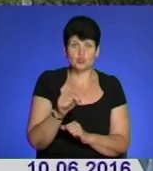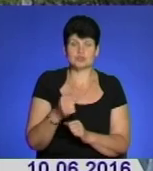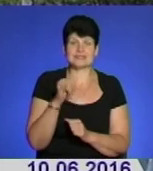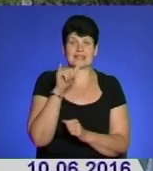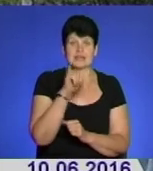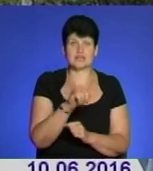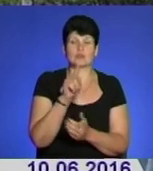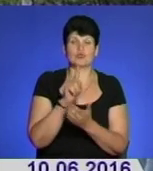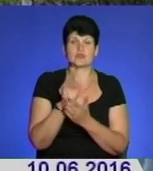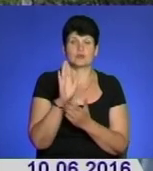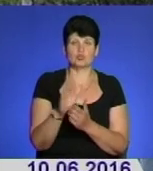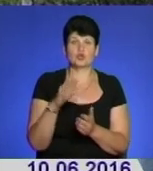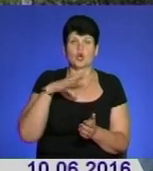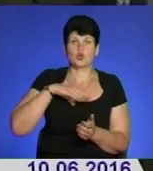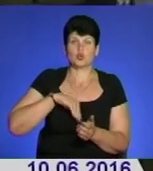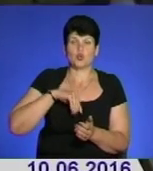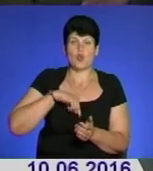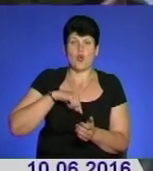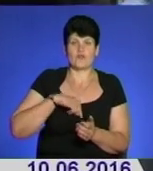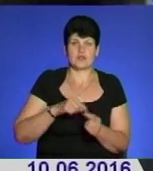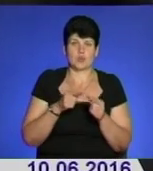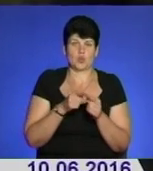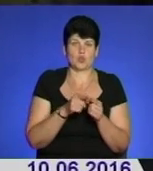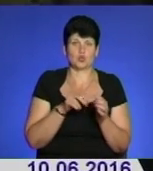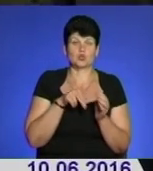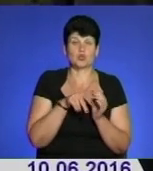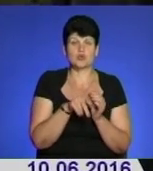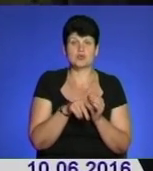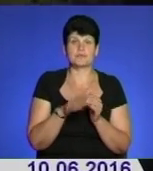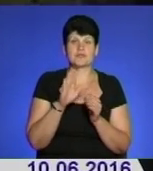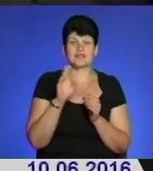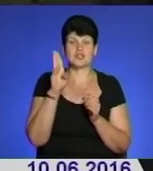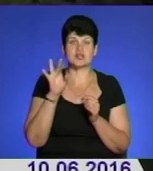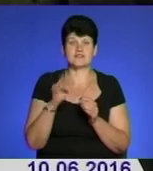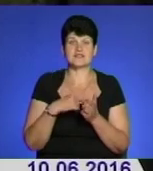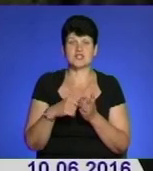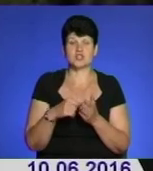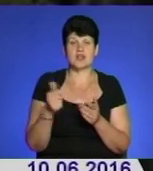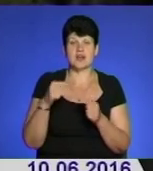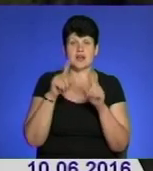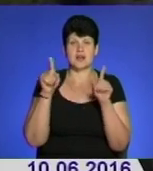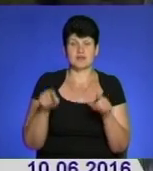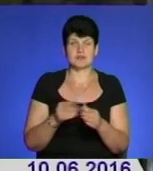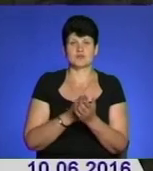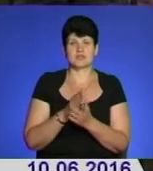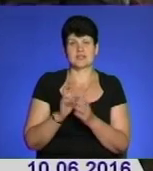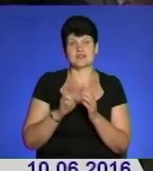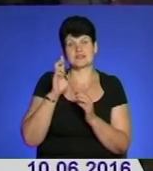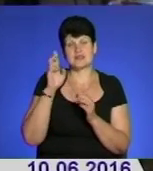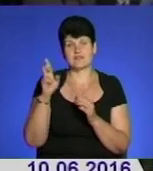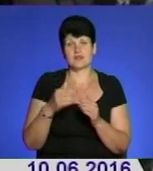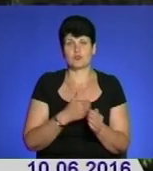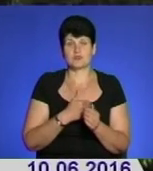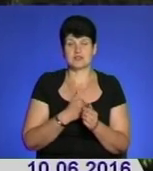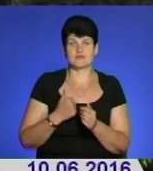повинен бути якийсь духовний куточок. Священнослужителі відзначили Віктора Шершуна грамотою за доброчесне служіння церкві та побажали